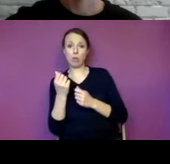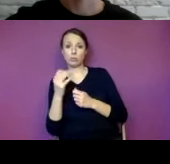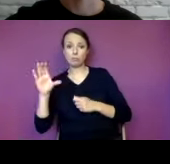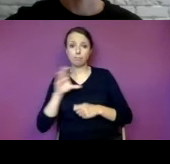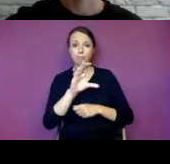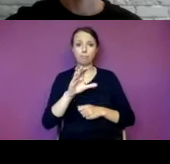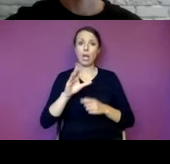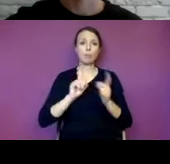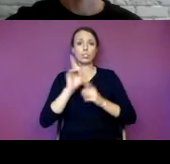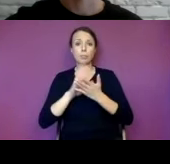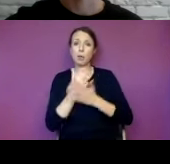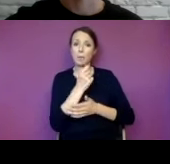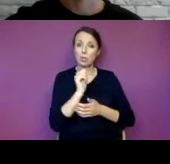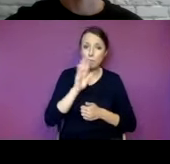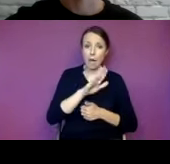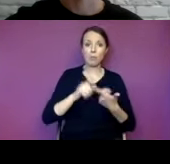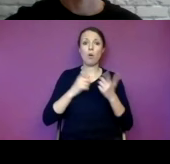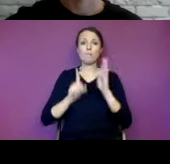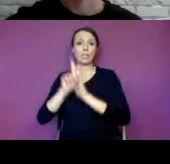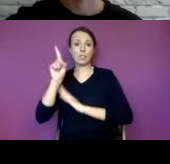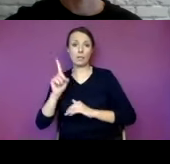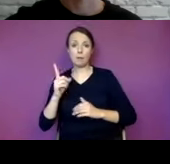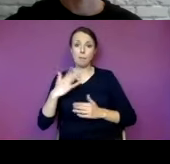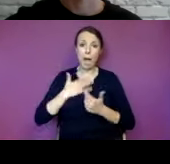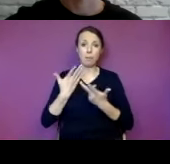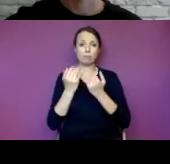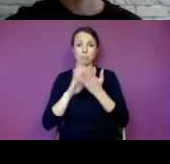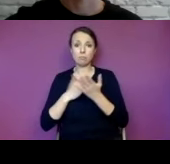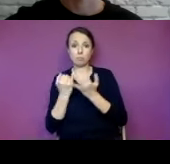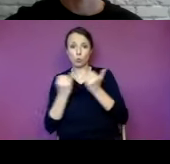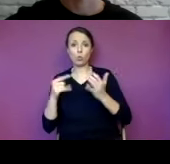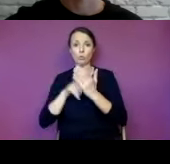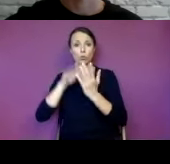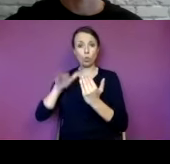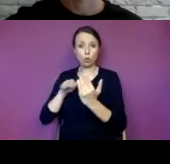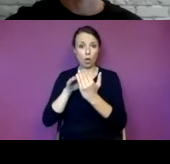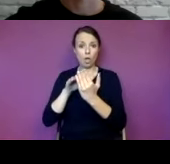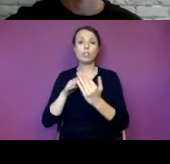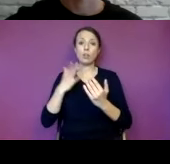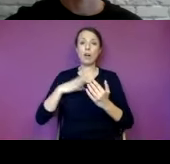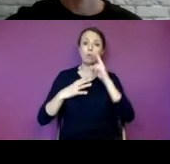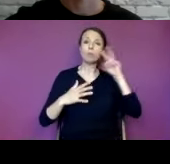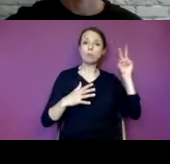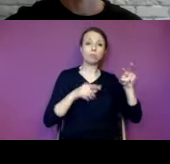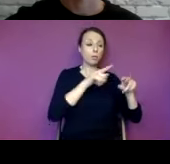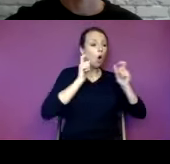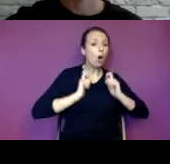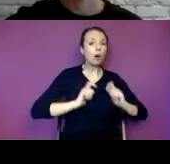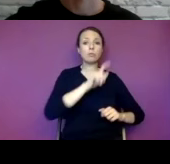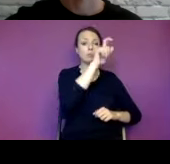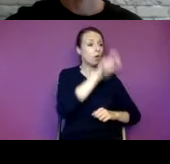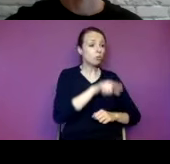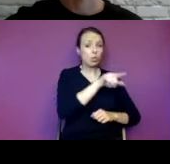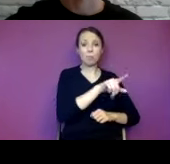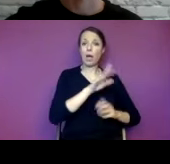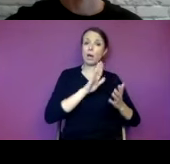odpowiednie wykształcenie, dostosowane tak, żeby w kategoriach tej danej rodziny, do danego gospodarstwa rolnego było funkcjonalne.